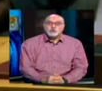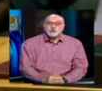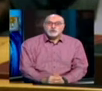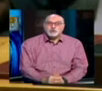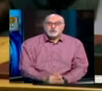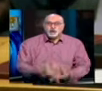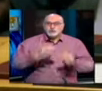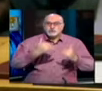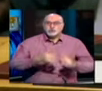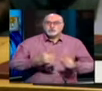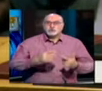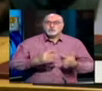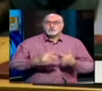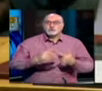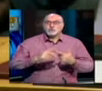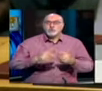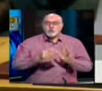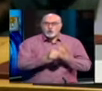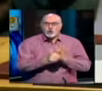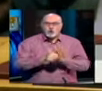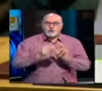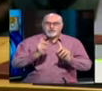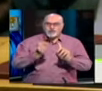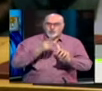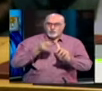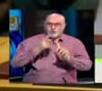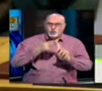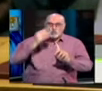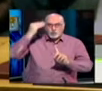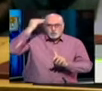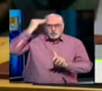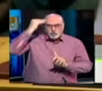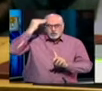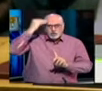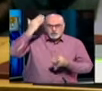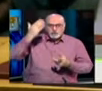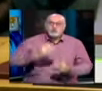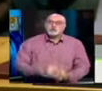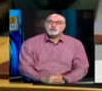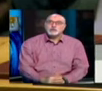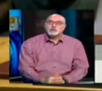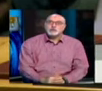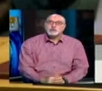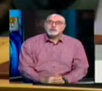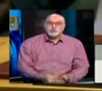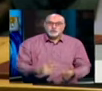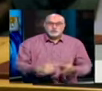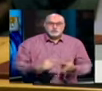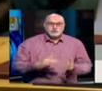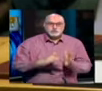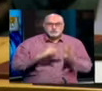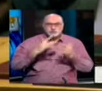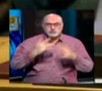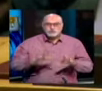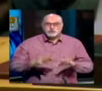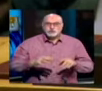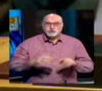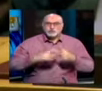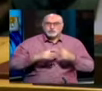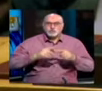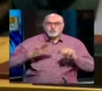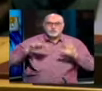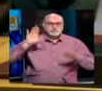لجنوب أفريقيا على دورها الريادي الأخلاقي وعلى هذه المبادرة التي قد حظيت بتأييد